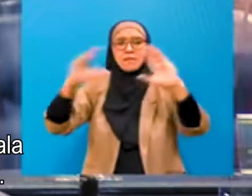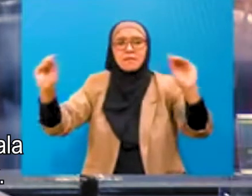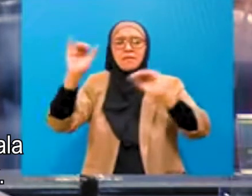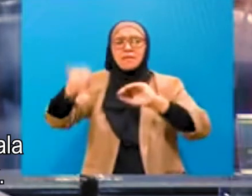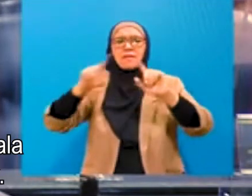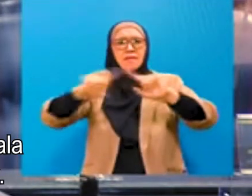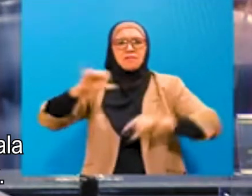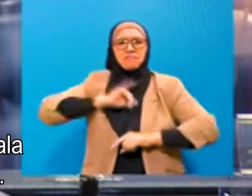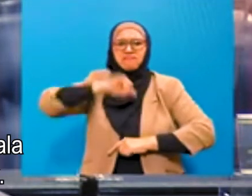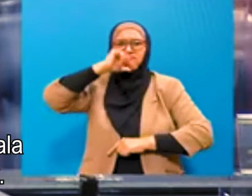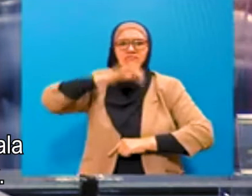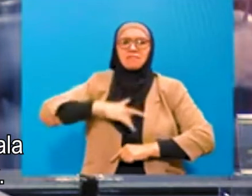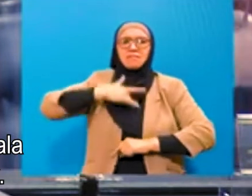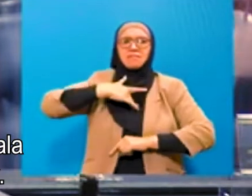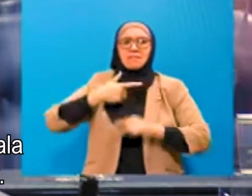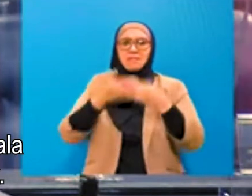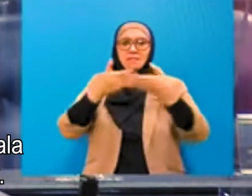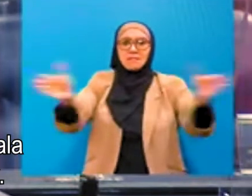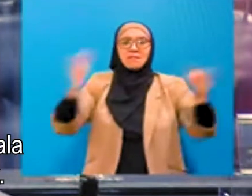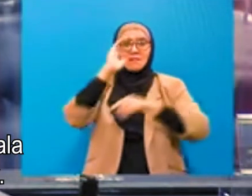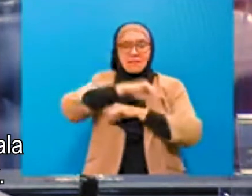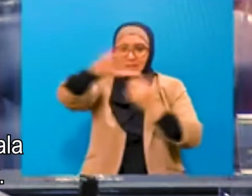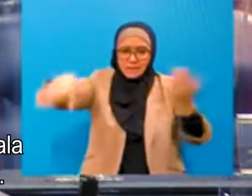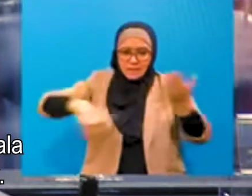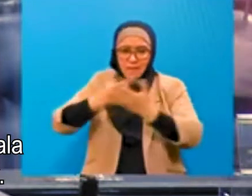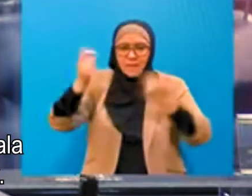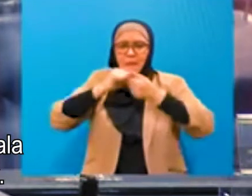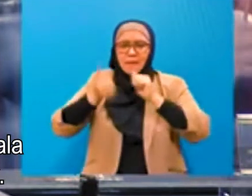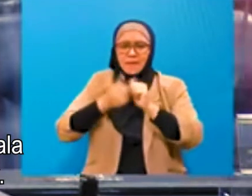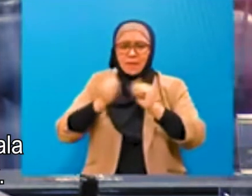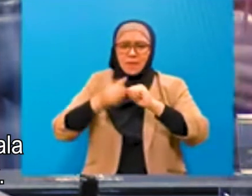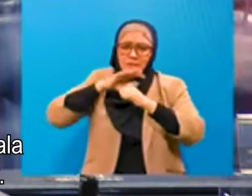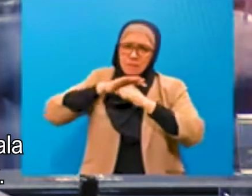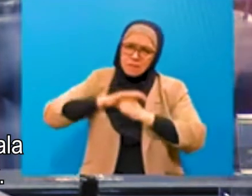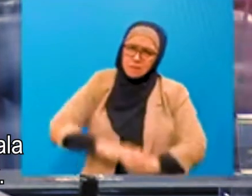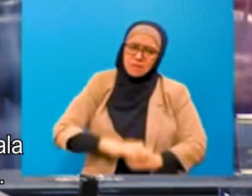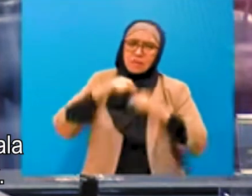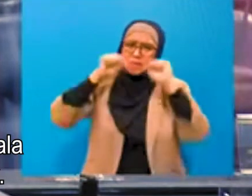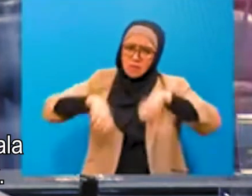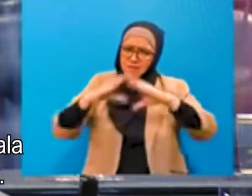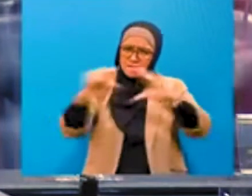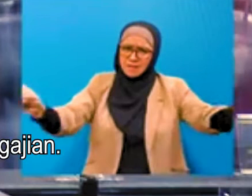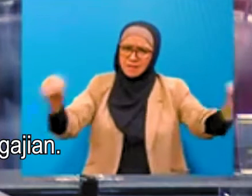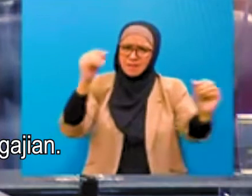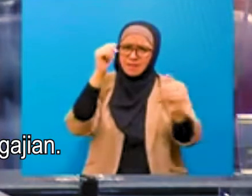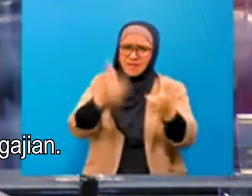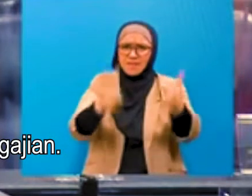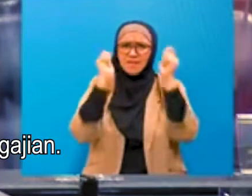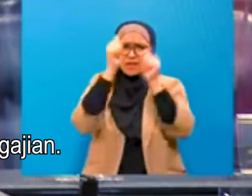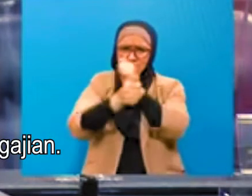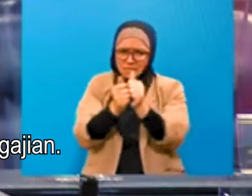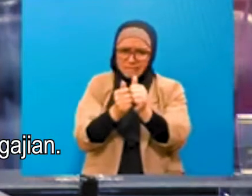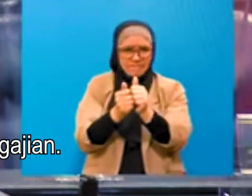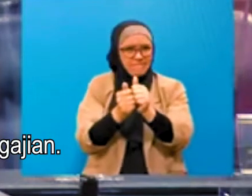rasa pembukaan itu akan menyebabkan segala masalah tekanan emosi ini selesai dengan secara otomatik jadi